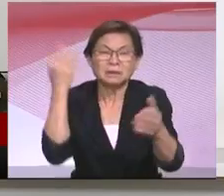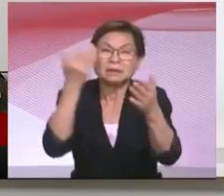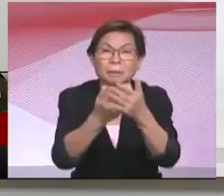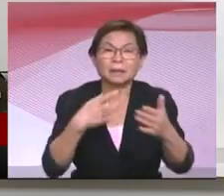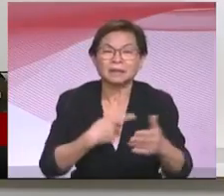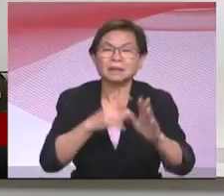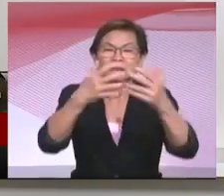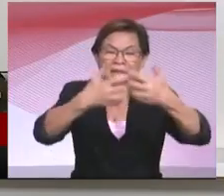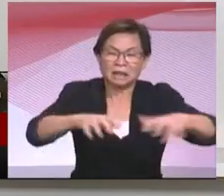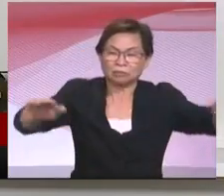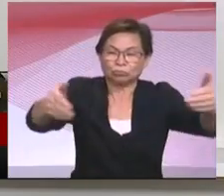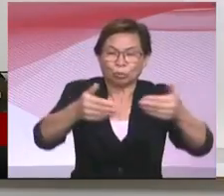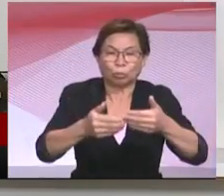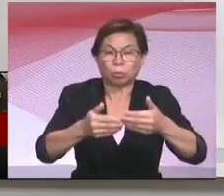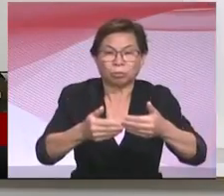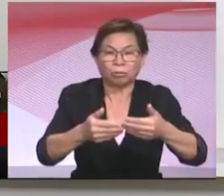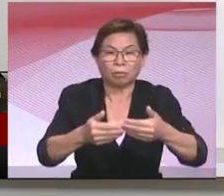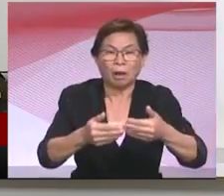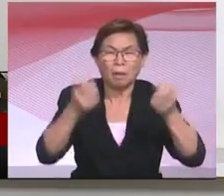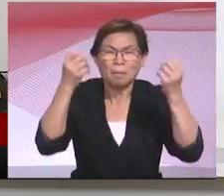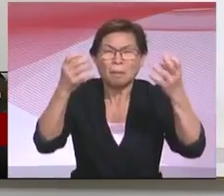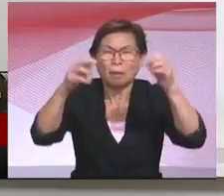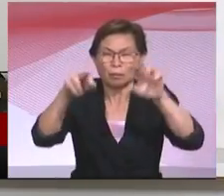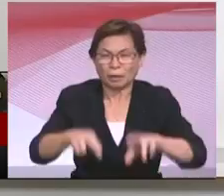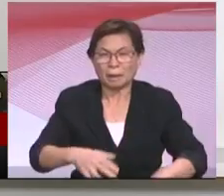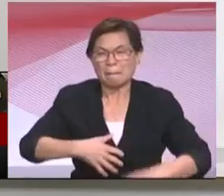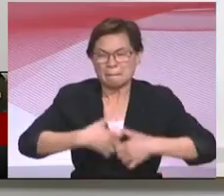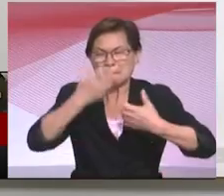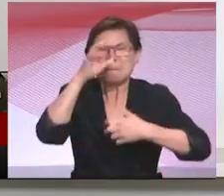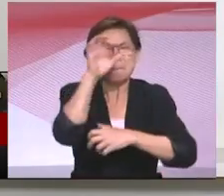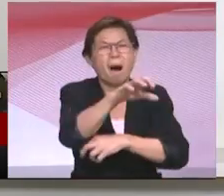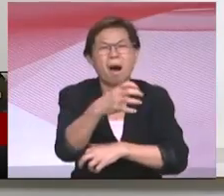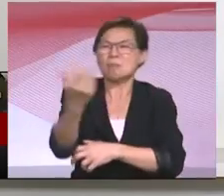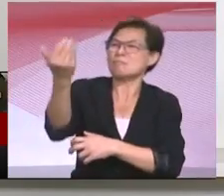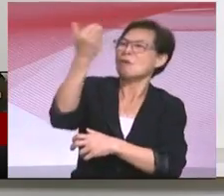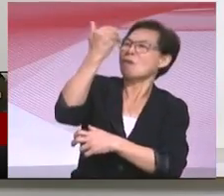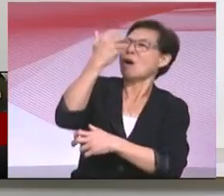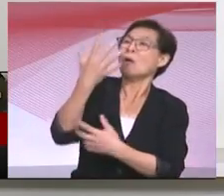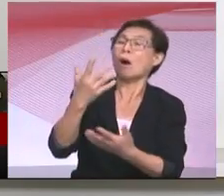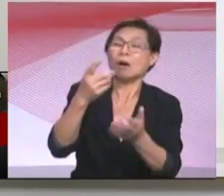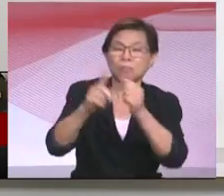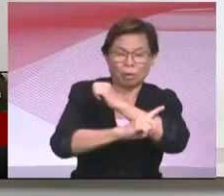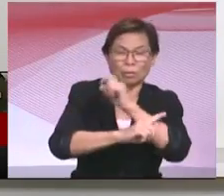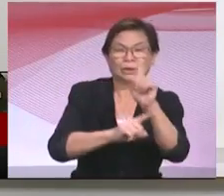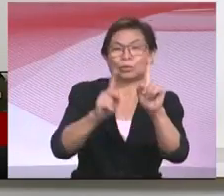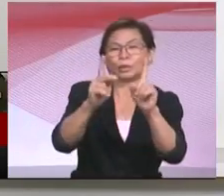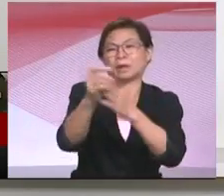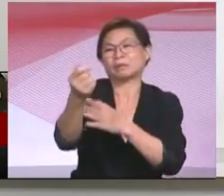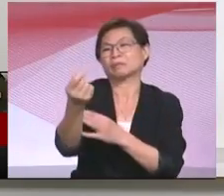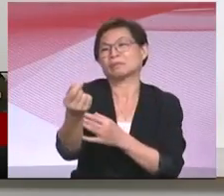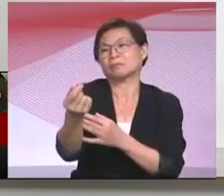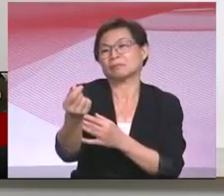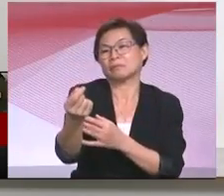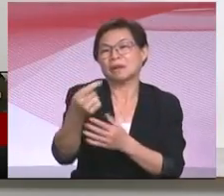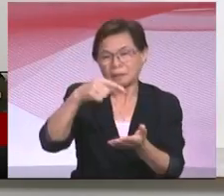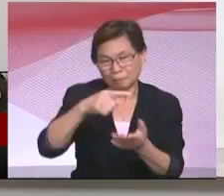sehingga kita tutup kilang tersebut. Dan ramai rakyat yang marah kepada kita kerana denda hanyalah RM1,000.